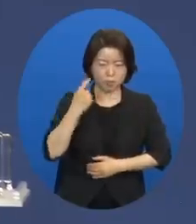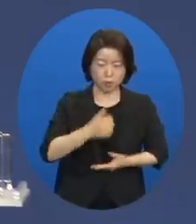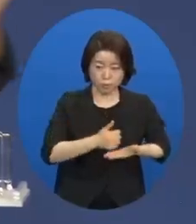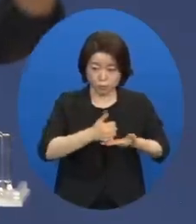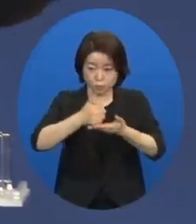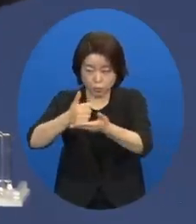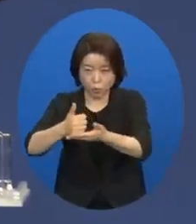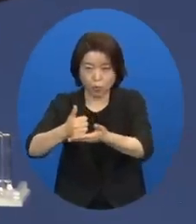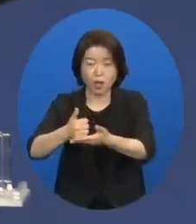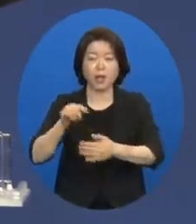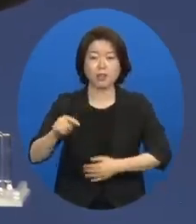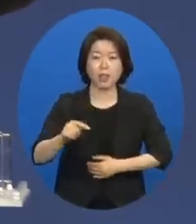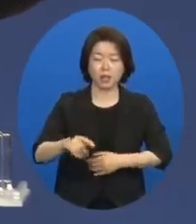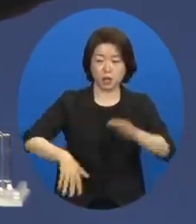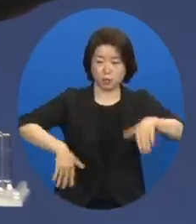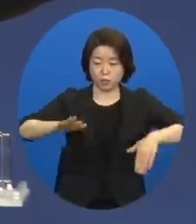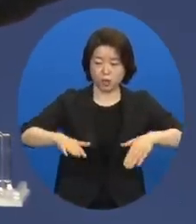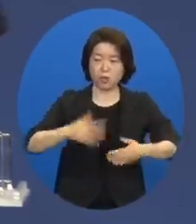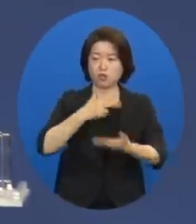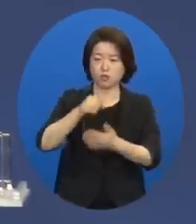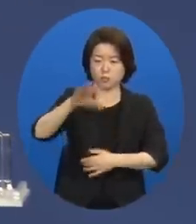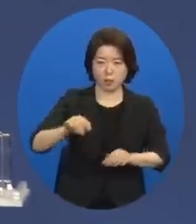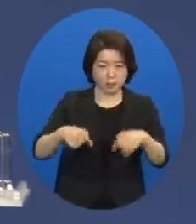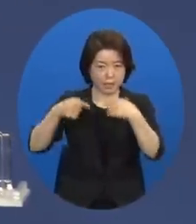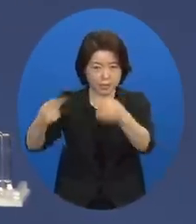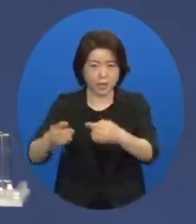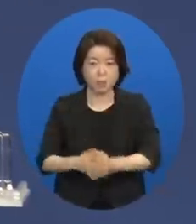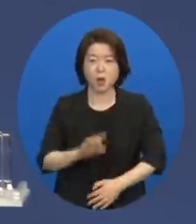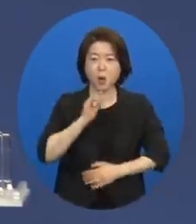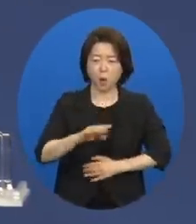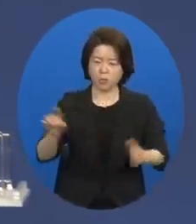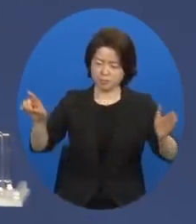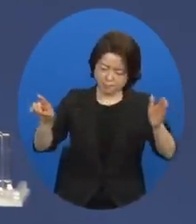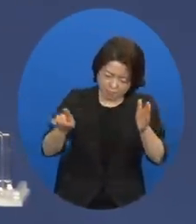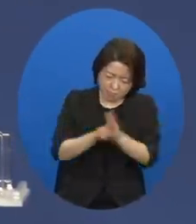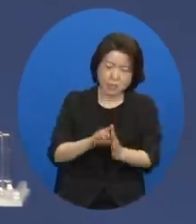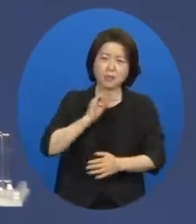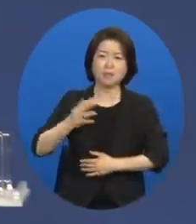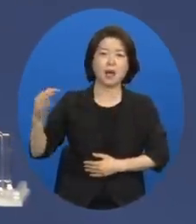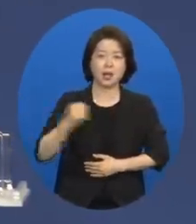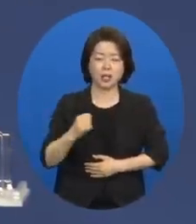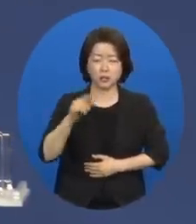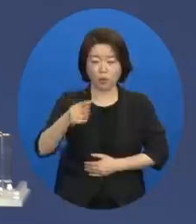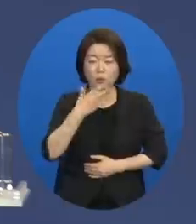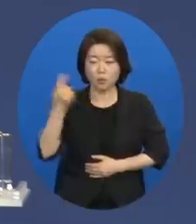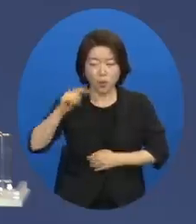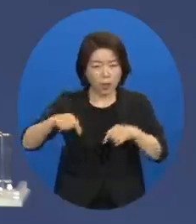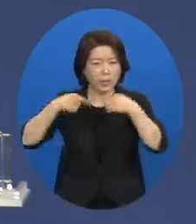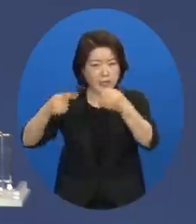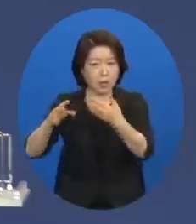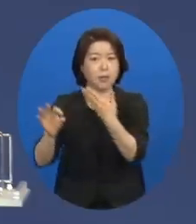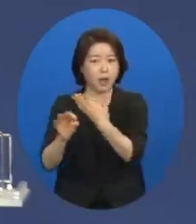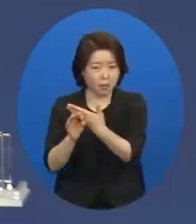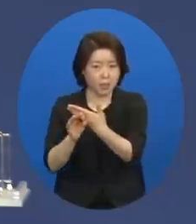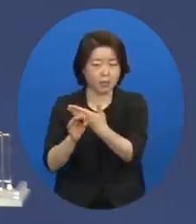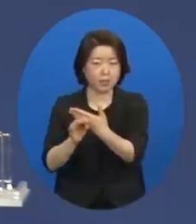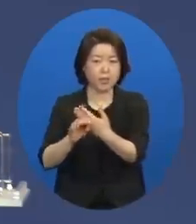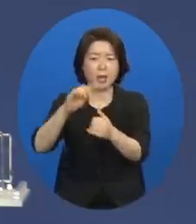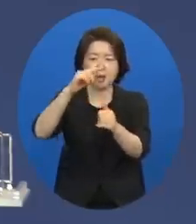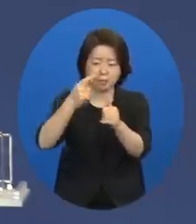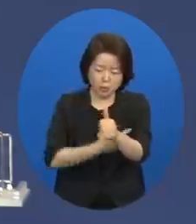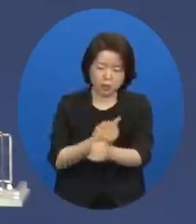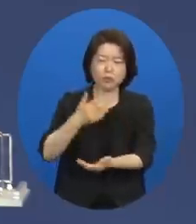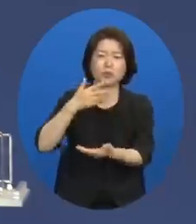초청받고 거기에 빈손 들고 주님 앞에 나와서 오직 믿음으로 그 복음에 참여할 때 비로소 주님은